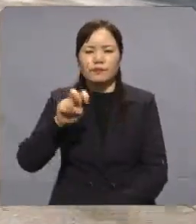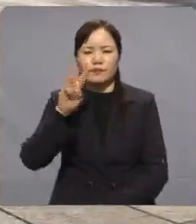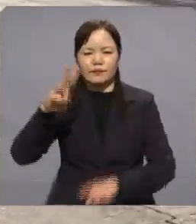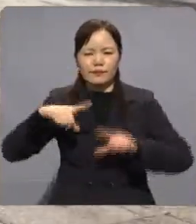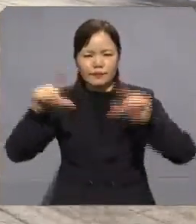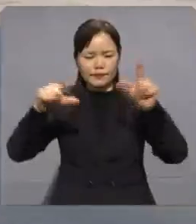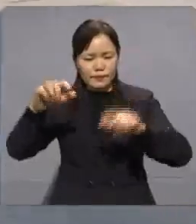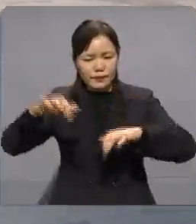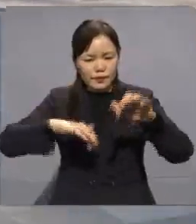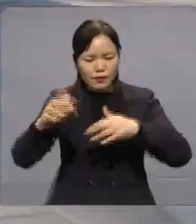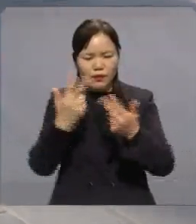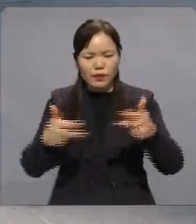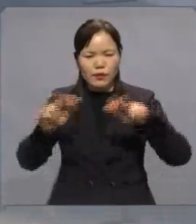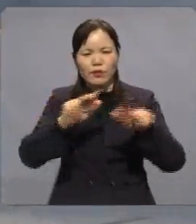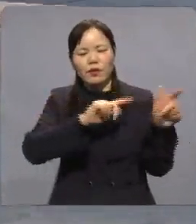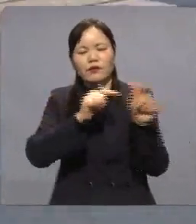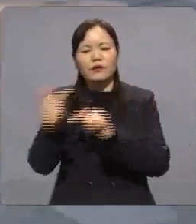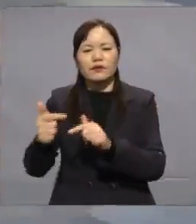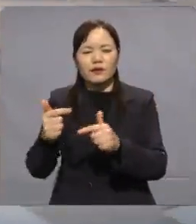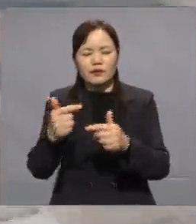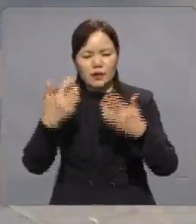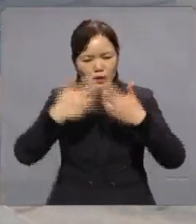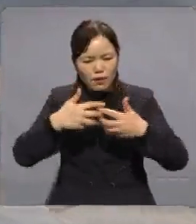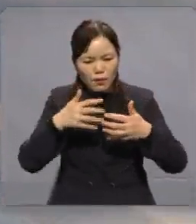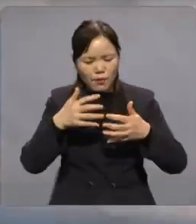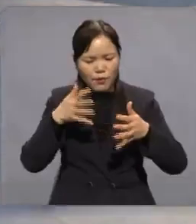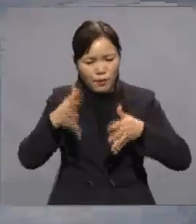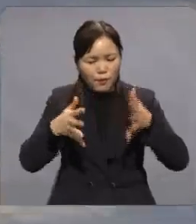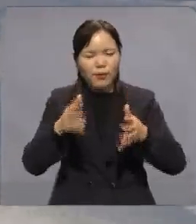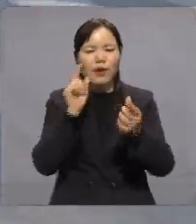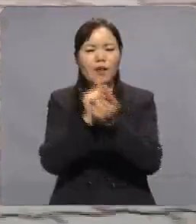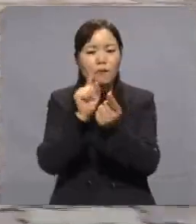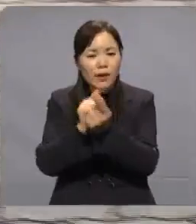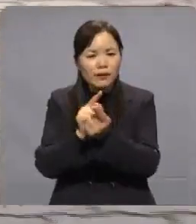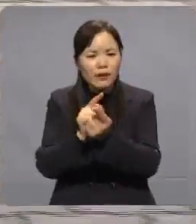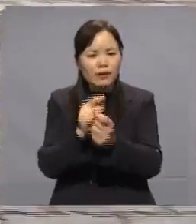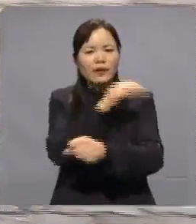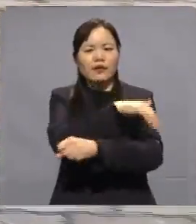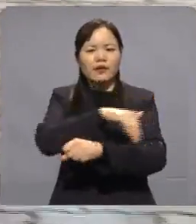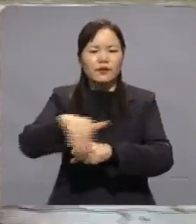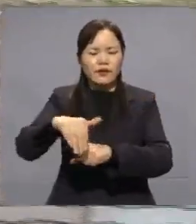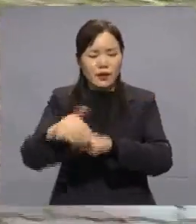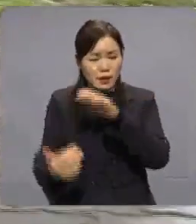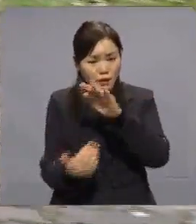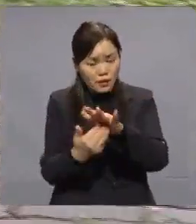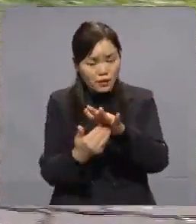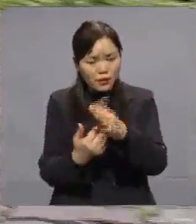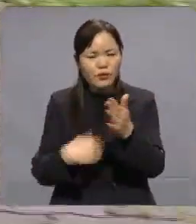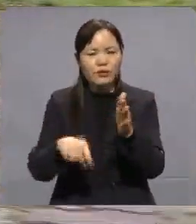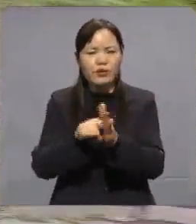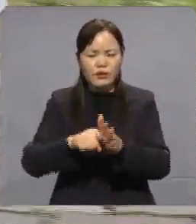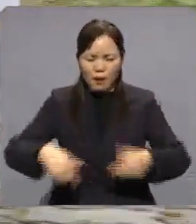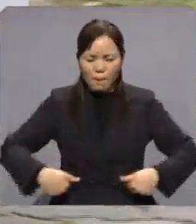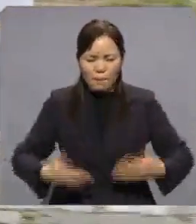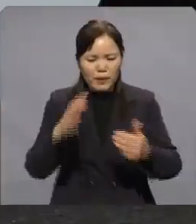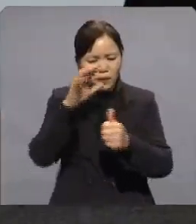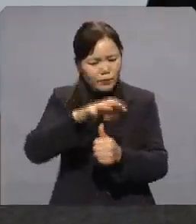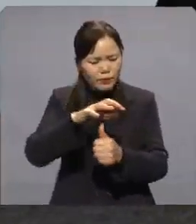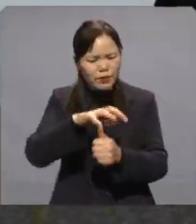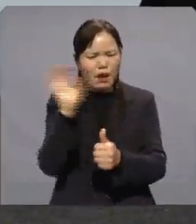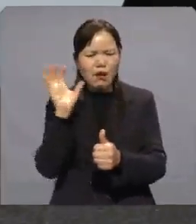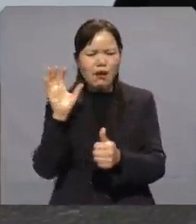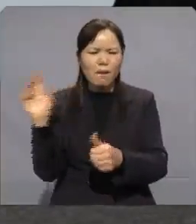2023년 거리와 공원 등지에서 로봇과 만날 수 있게 하겠다는 당시 구상을 실현하려면 불필요한 규제 혁신에